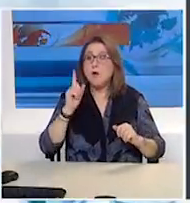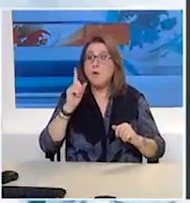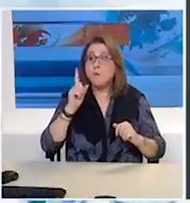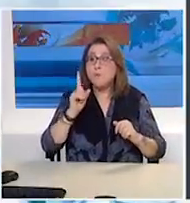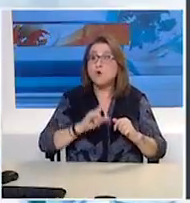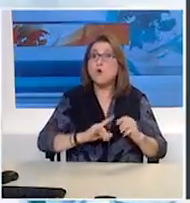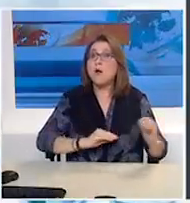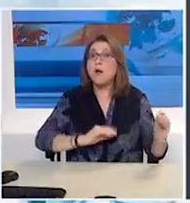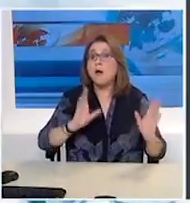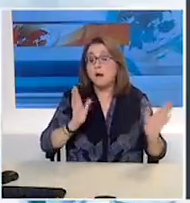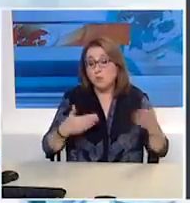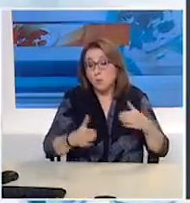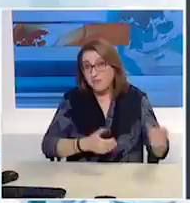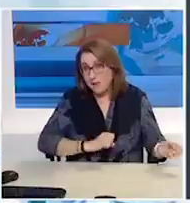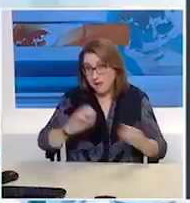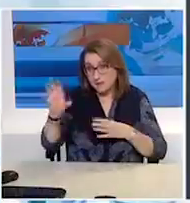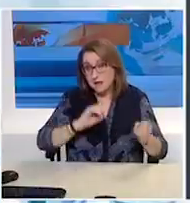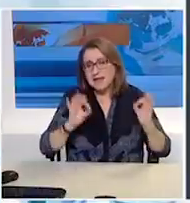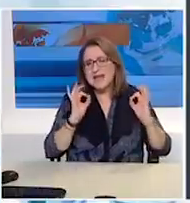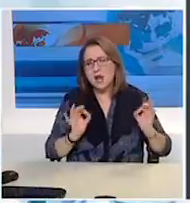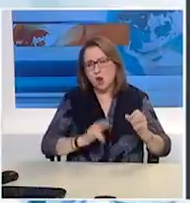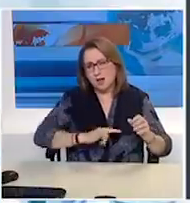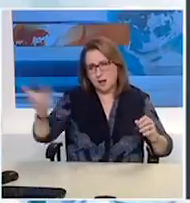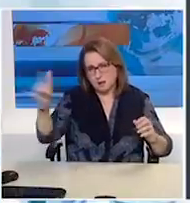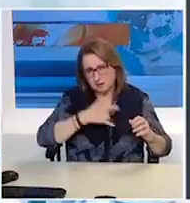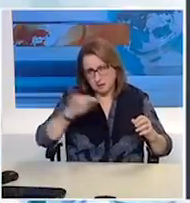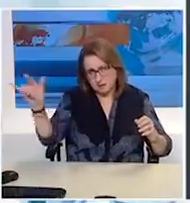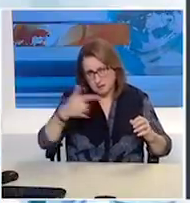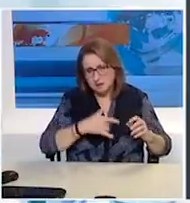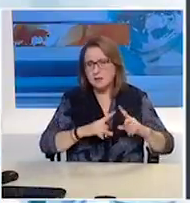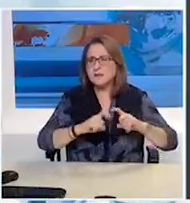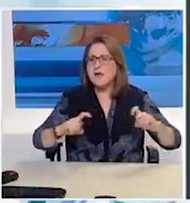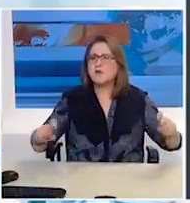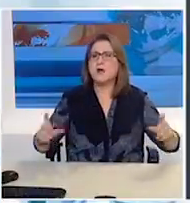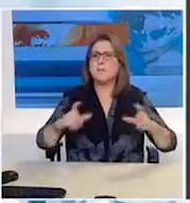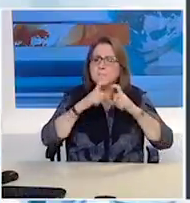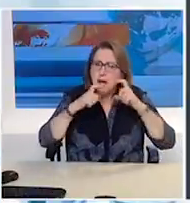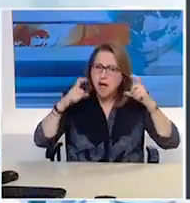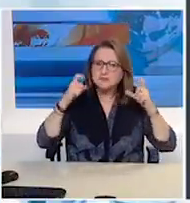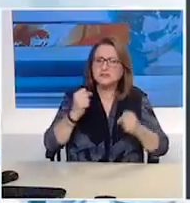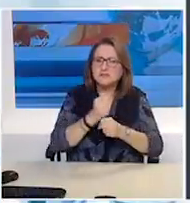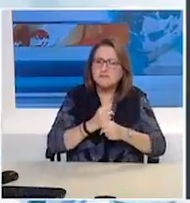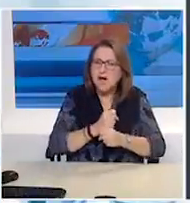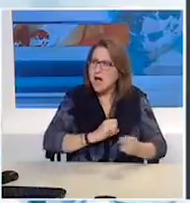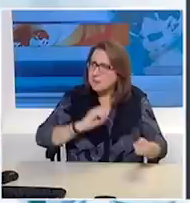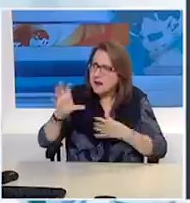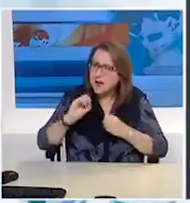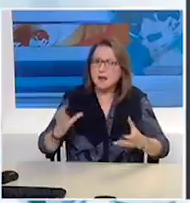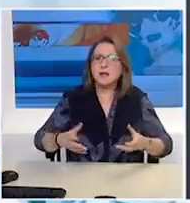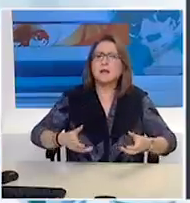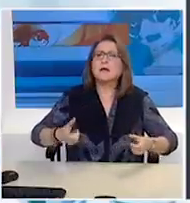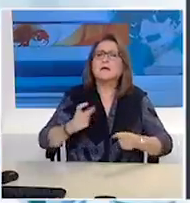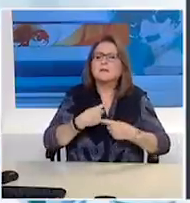μεταφοράς εμπορευμάτων, κάργο, υγειονομικού ενδιαφέροντος sanitary, η ανθρωπιστικού ενδιαφέροντος humanitarian, οι